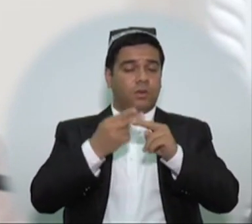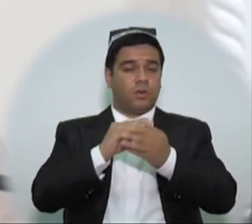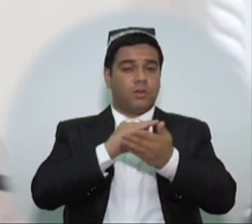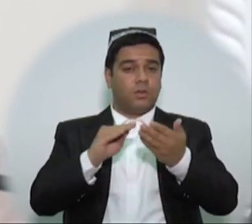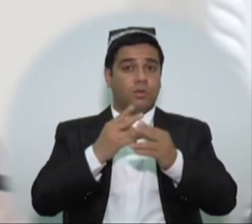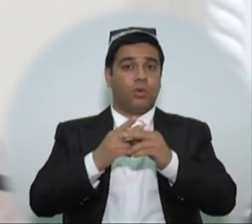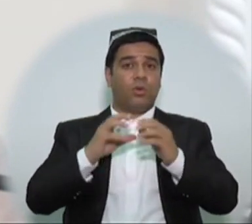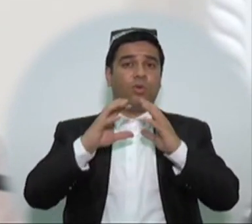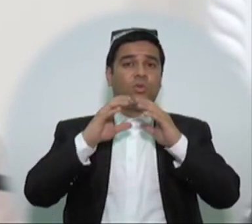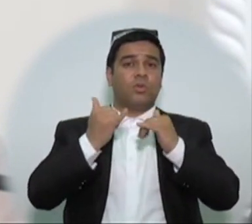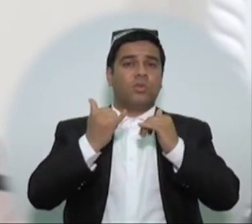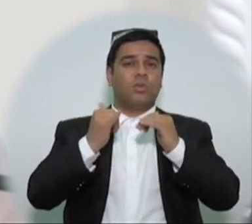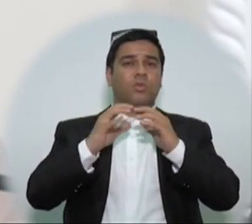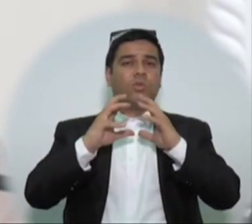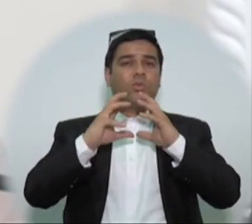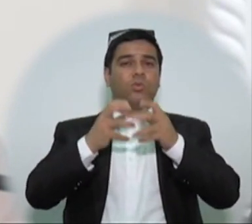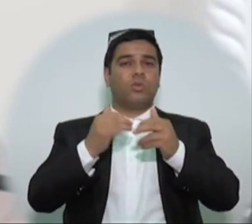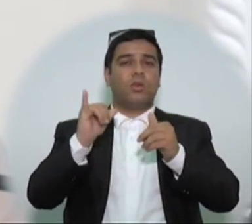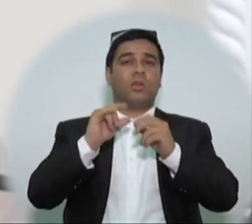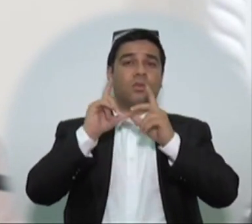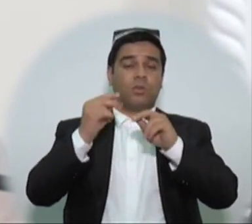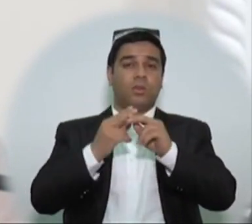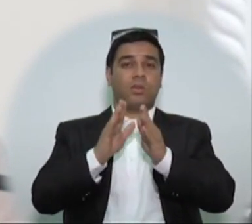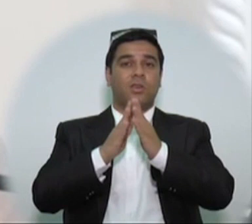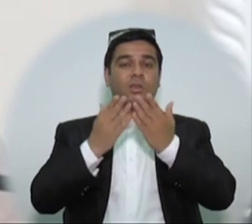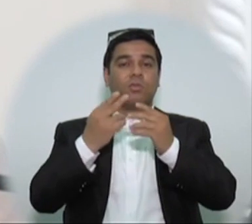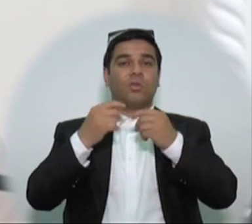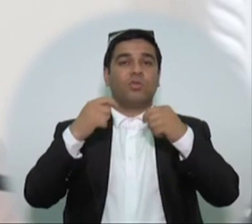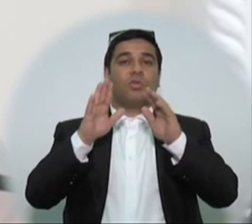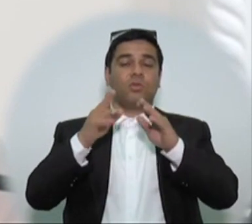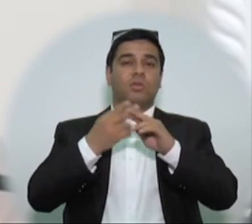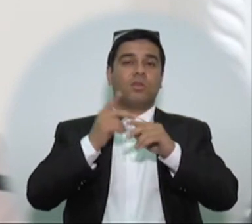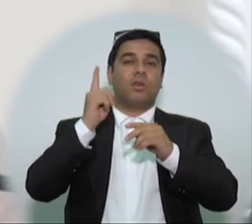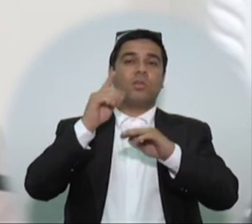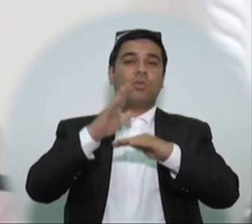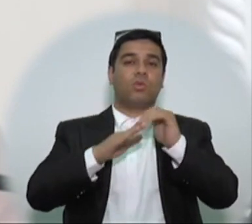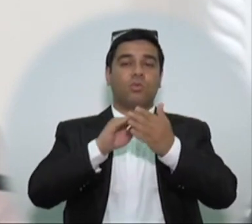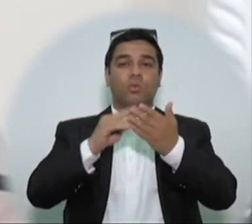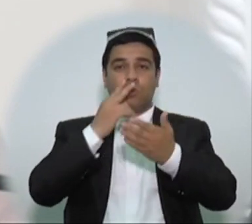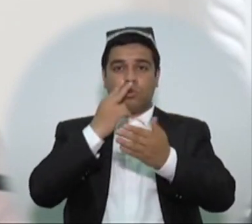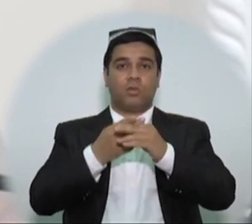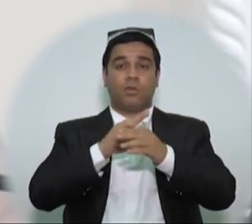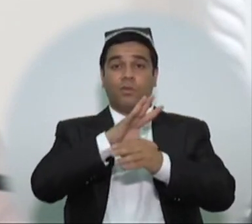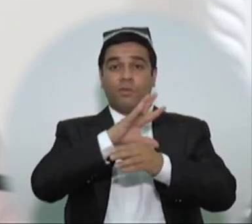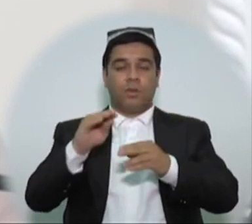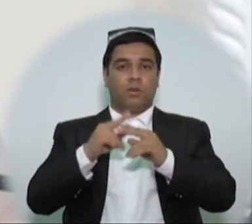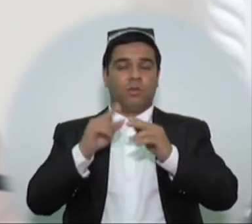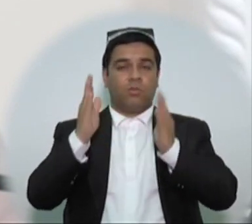Hozir dunyoning qayeriga borib, muzeyga, o'sha kitob saqlanadigan joyga qadimgi qo'l yozmalarni kirsangiz, hammasi